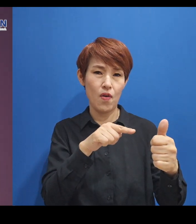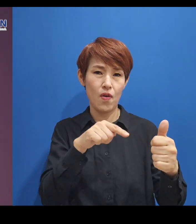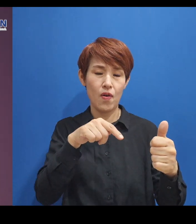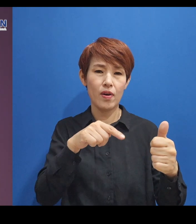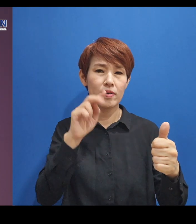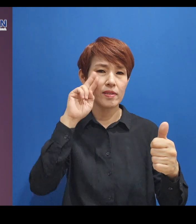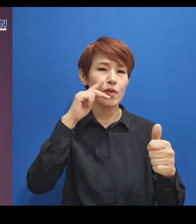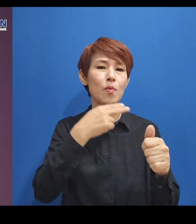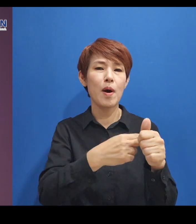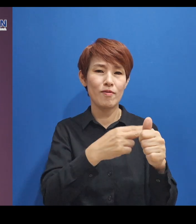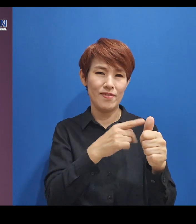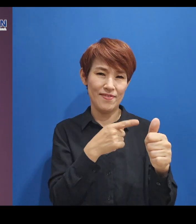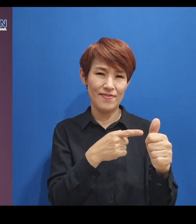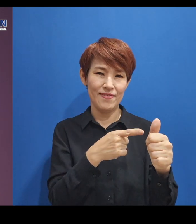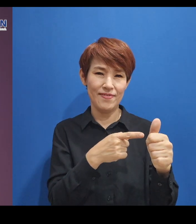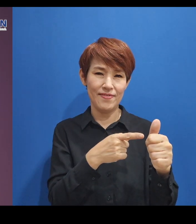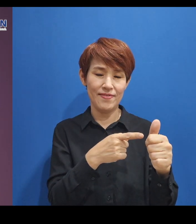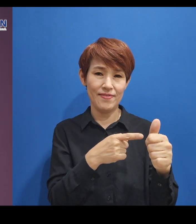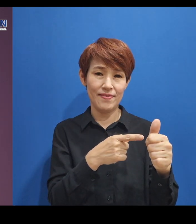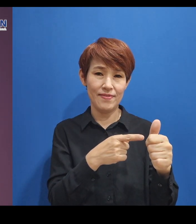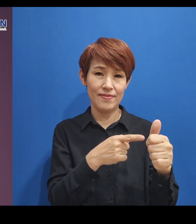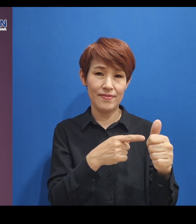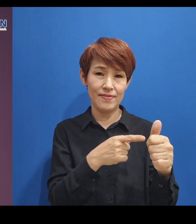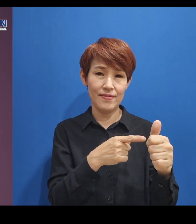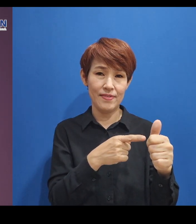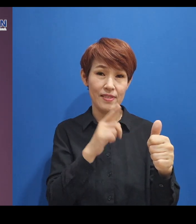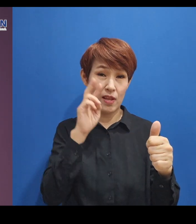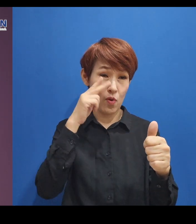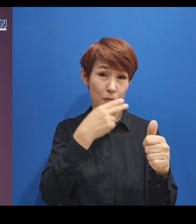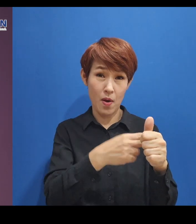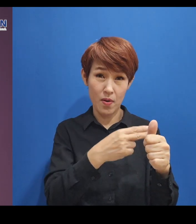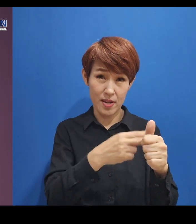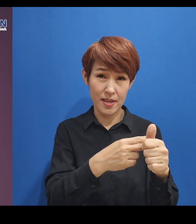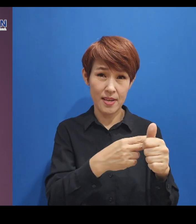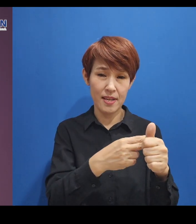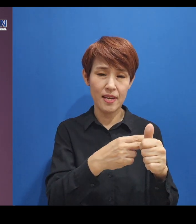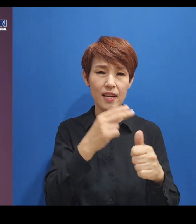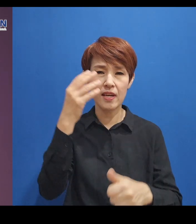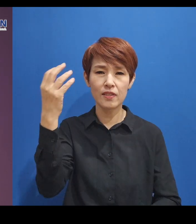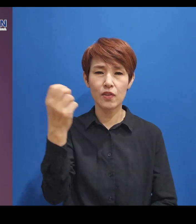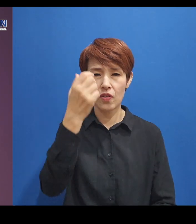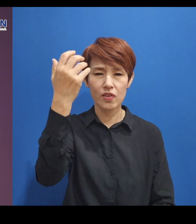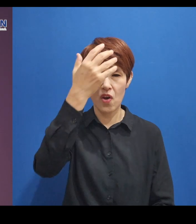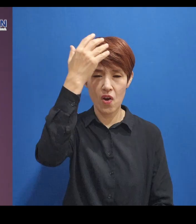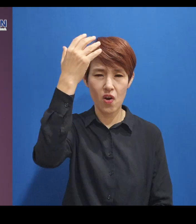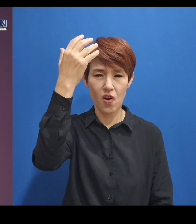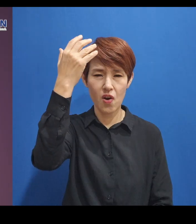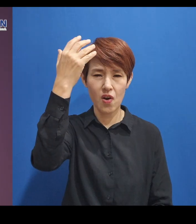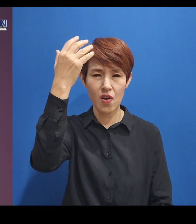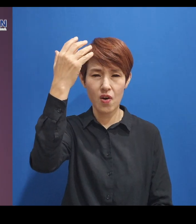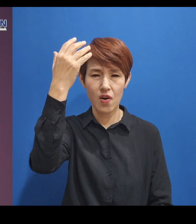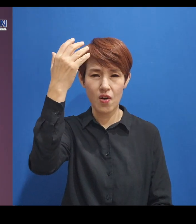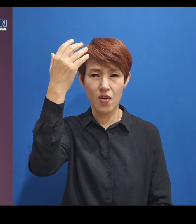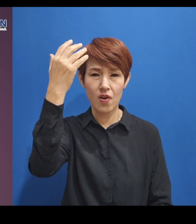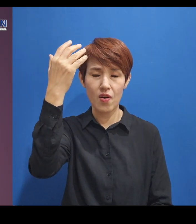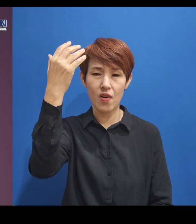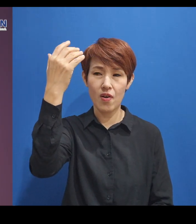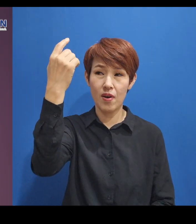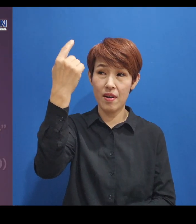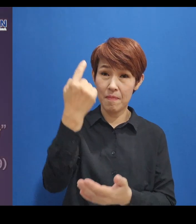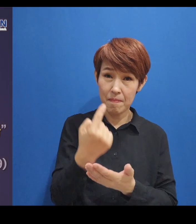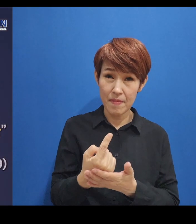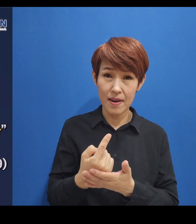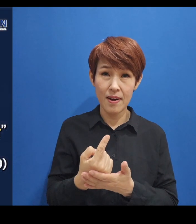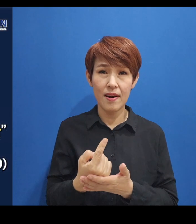사도 바울입니다. 사도 바울이 후에 이 성령의 증인의 역사를 이렇게